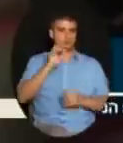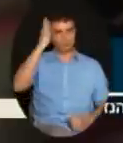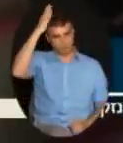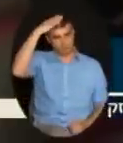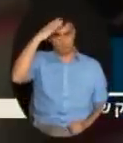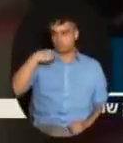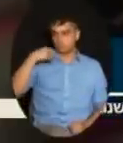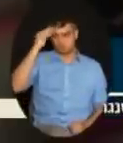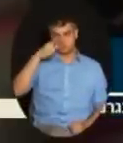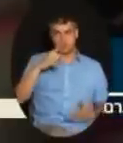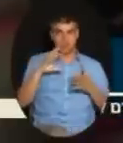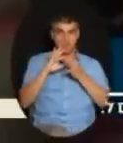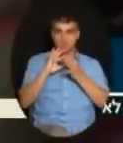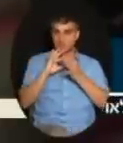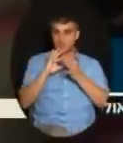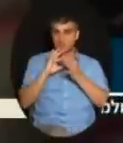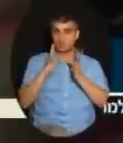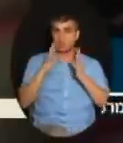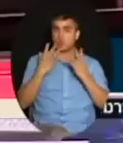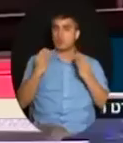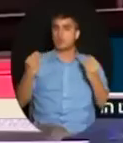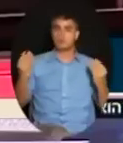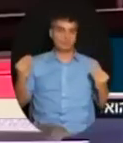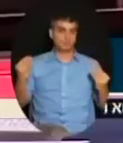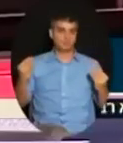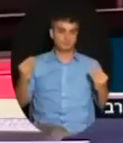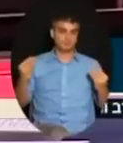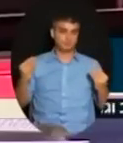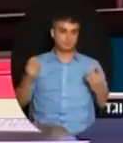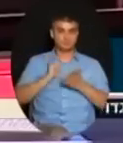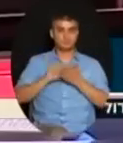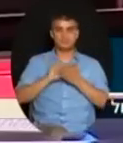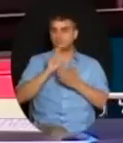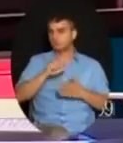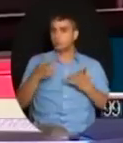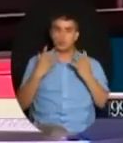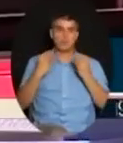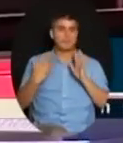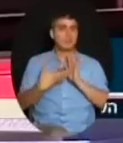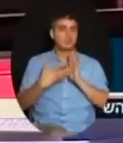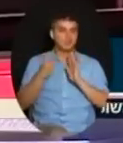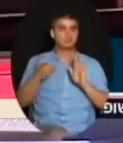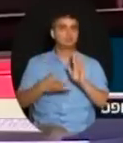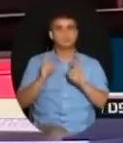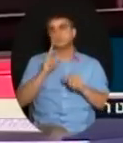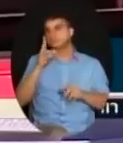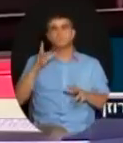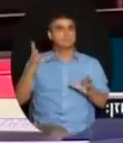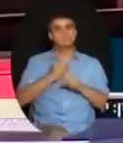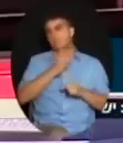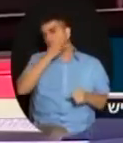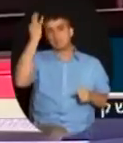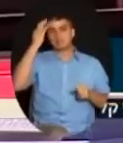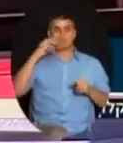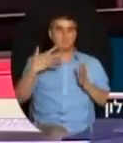אולמרט. אני מזכירה לך את הקונטקסט, כל כך הרבה כתבי אישום, כל כך הרבה חקירות, הוא יצא באור שיניו